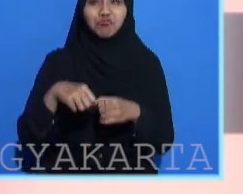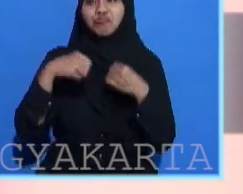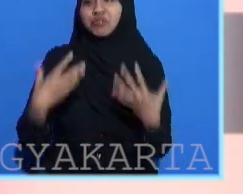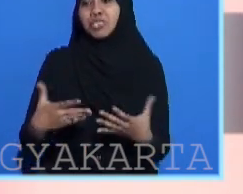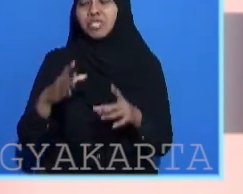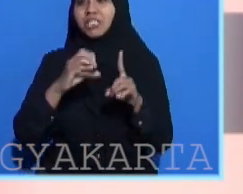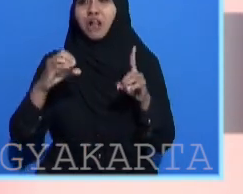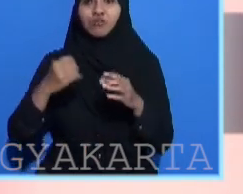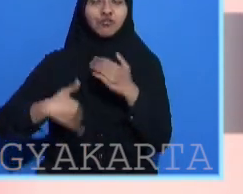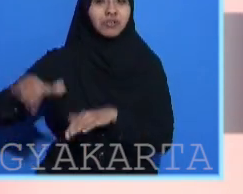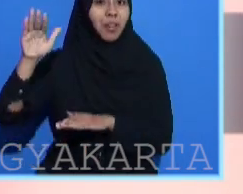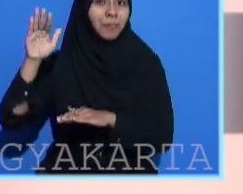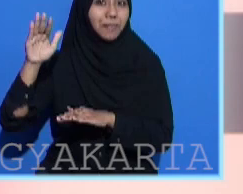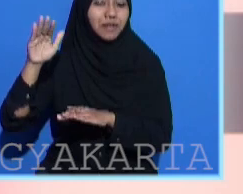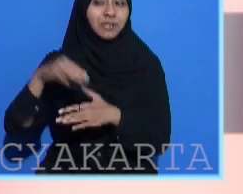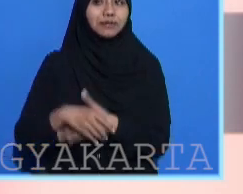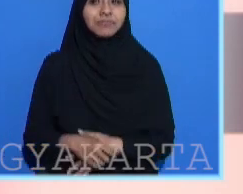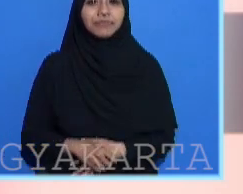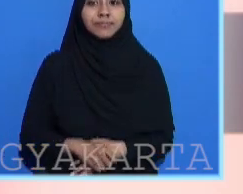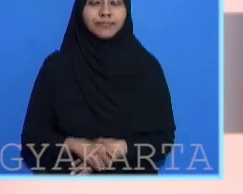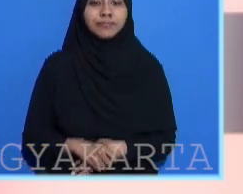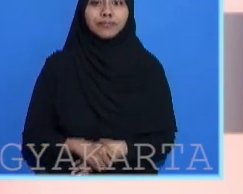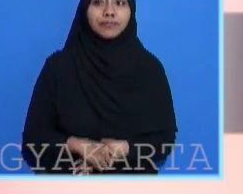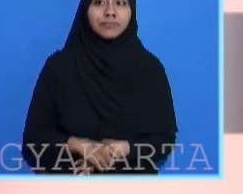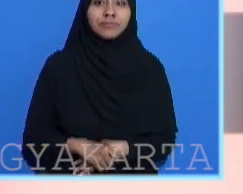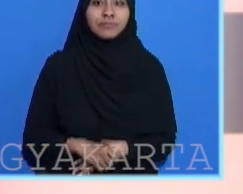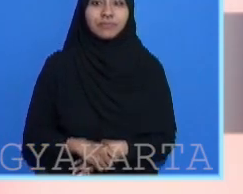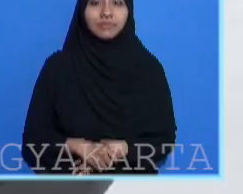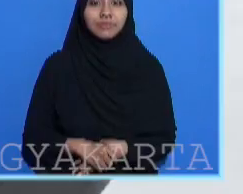menjadi kunci SPBU Mini itu tetap bertahan